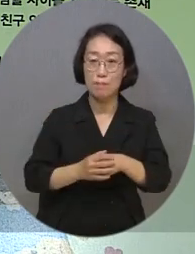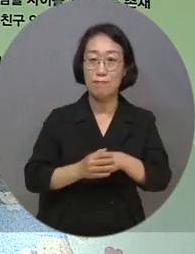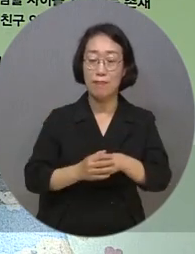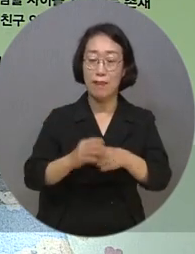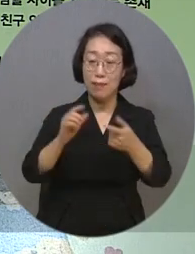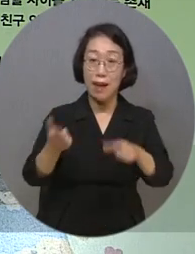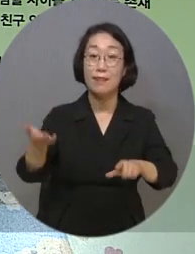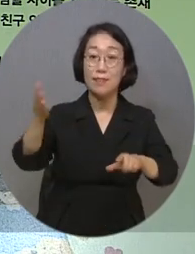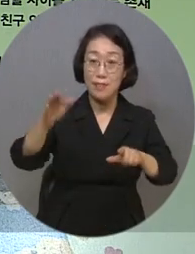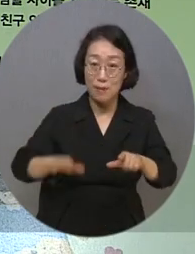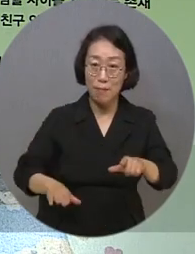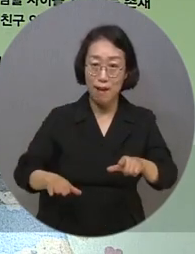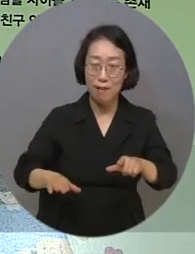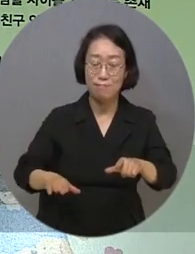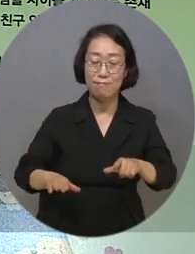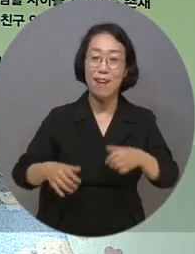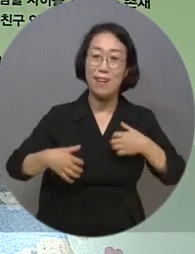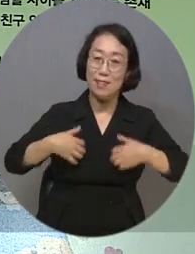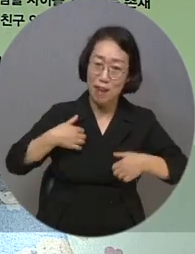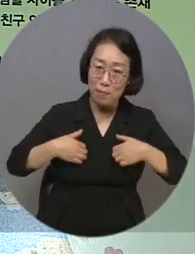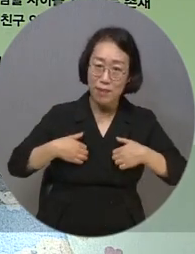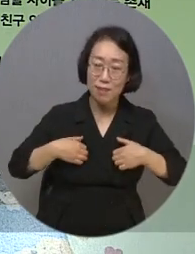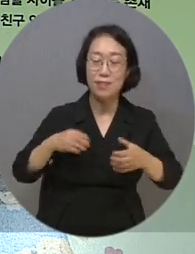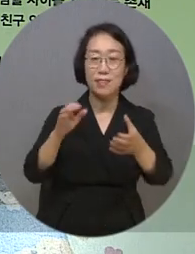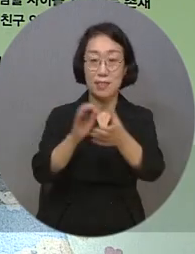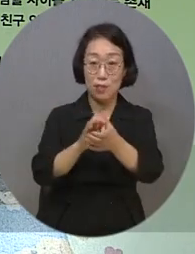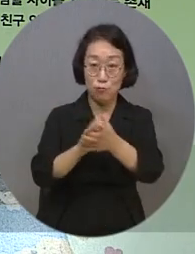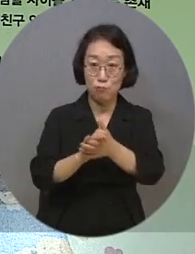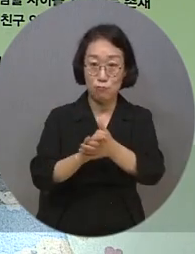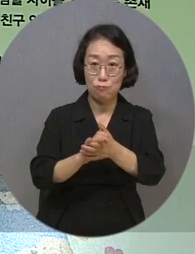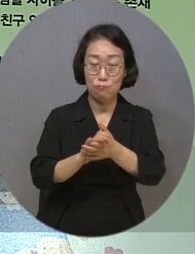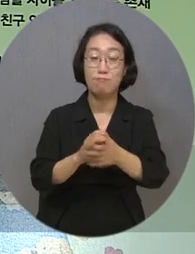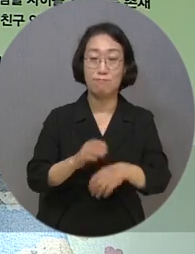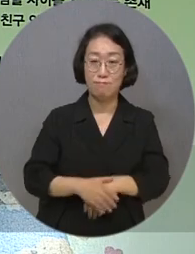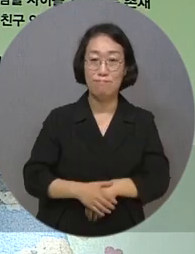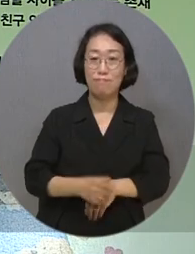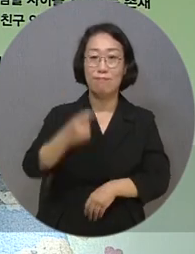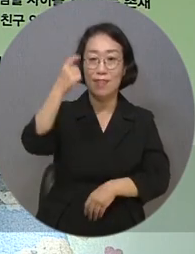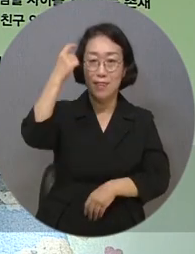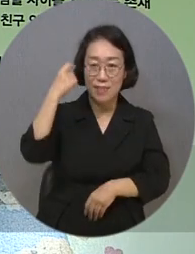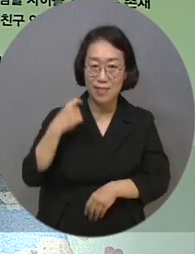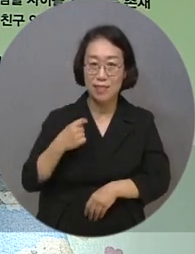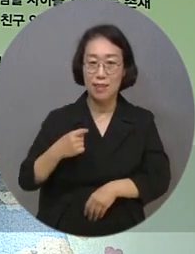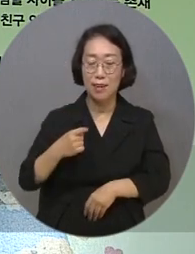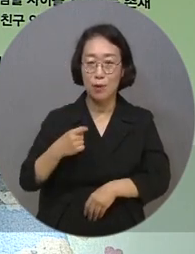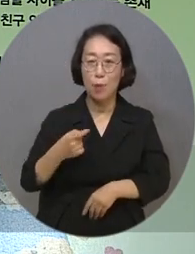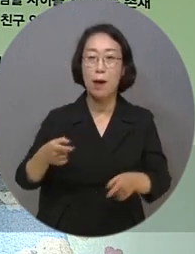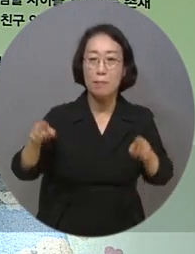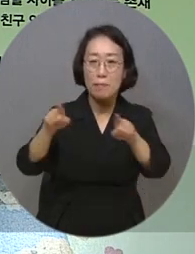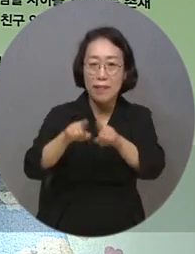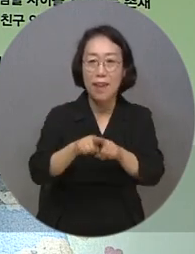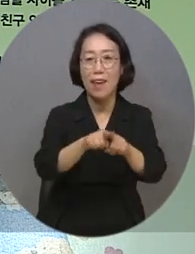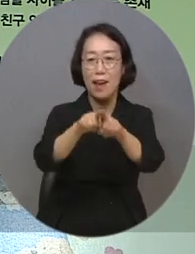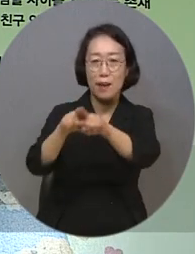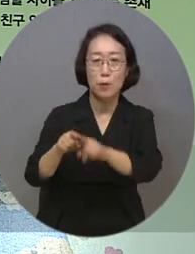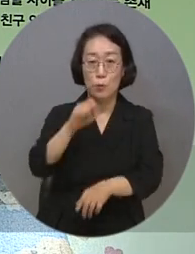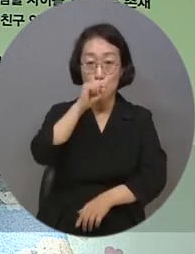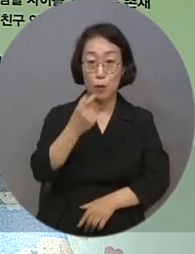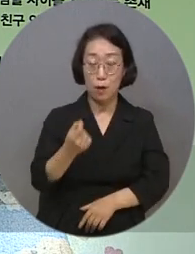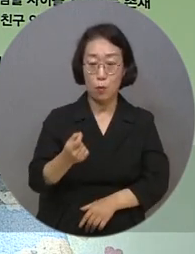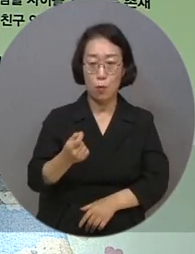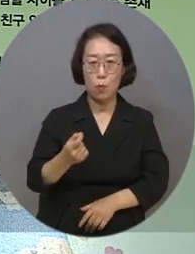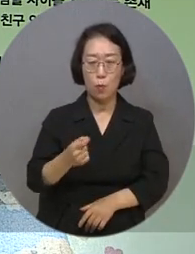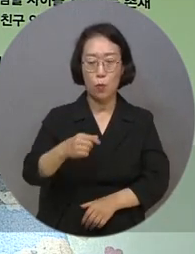다르지만 특이한 친구, 재밌는 친구, 그런 여러 가지 개성을 가진 친구로 인식하고 지내면 좋겠고, 사실